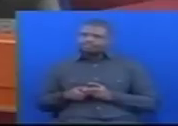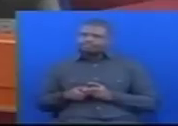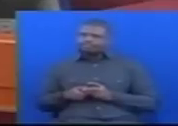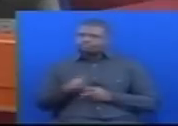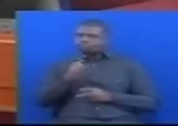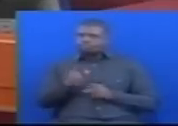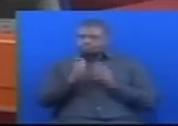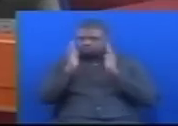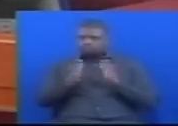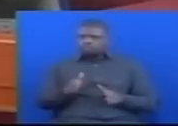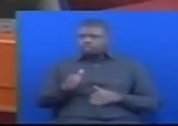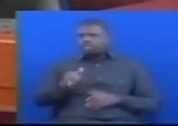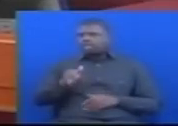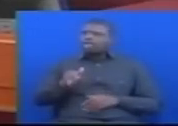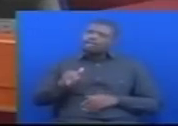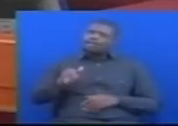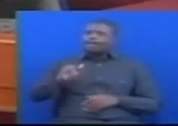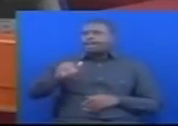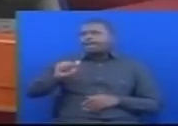Nitaulizwa na Mheshimiwa Anatropia